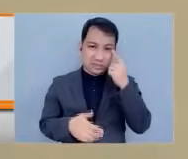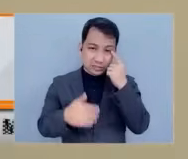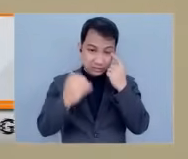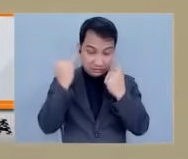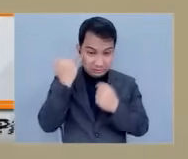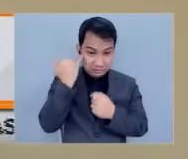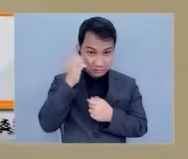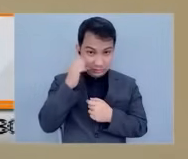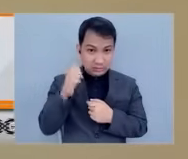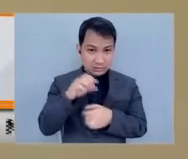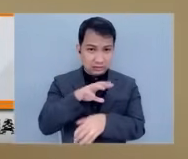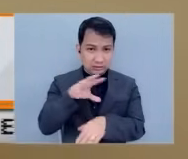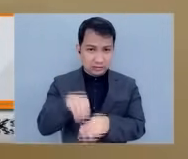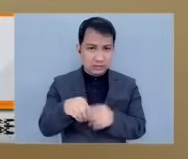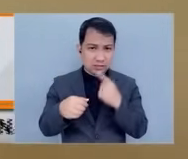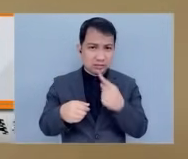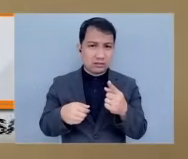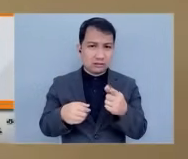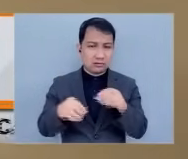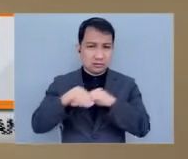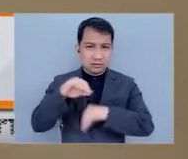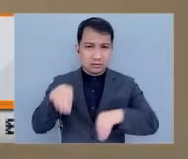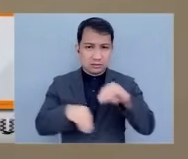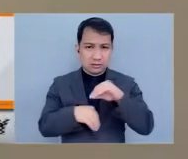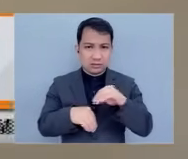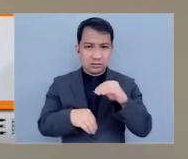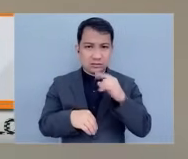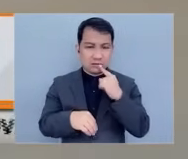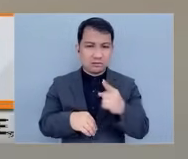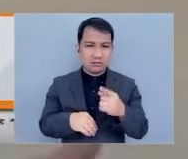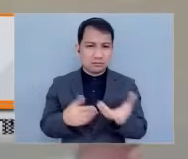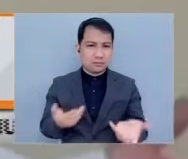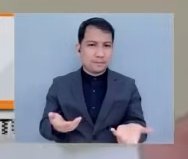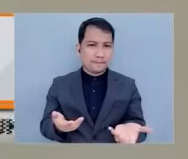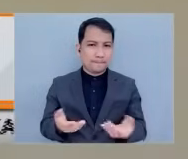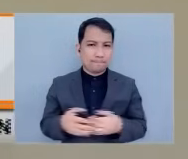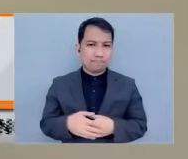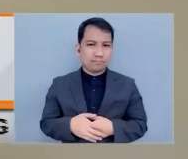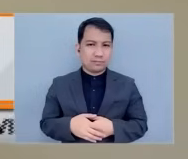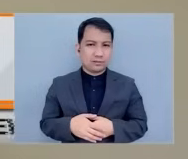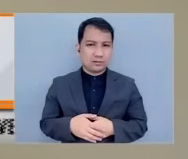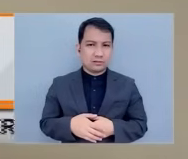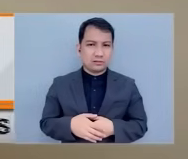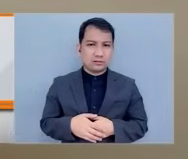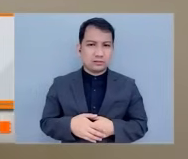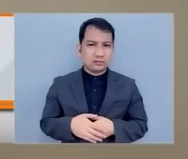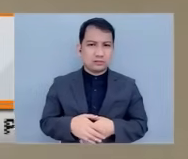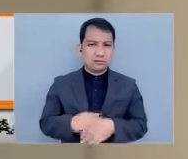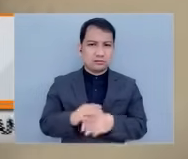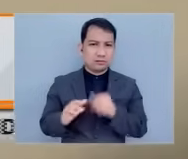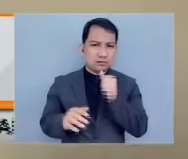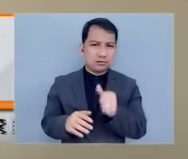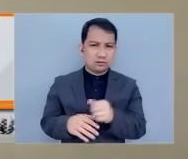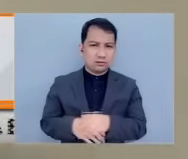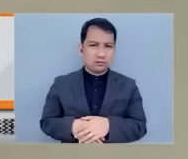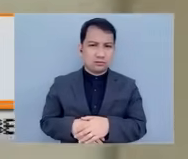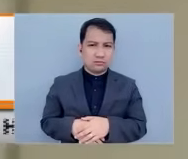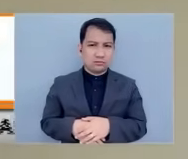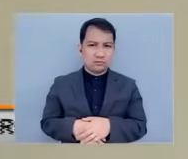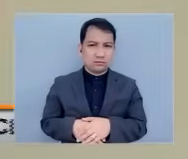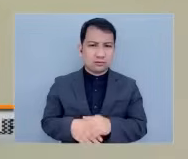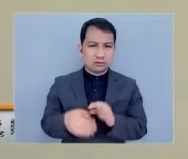kasama sa matutunog na pumalit kay Zubiri. Pero kahit siya, tutol na magkarigo doon sa Senado. Sir, may mga kasamahan daw kayo, sir,